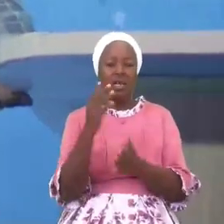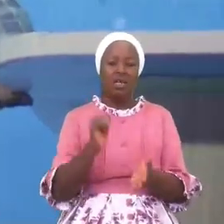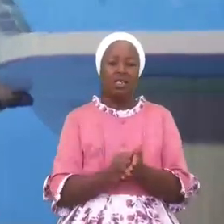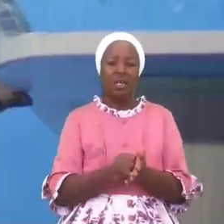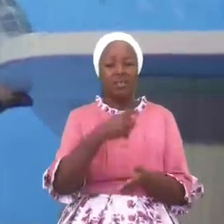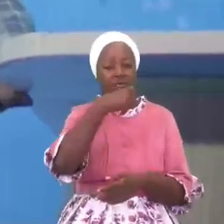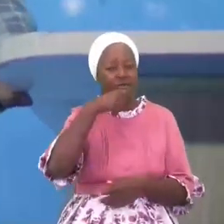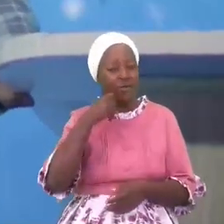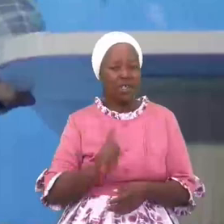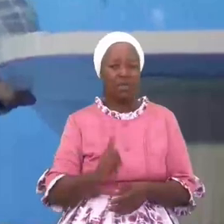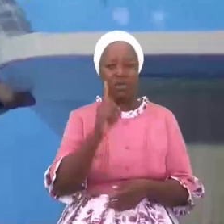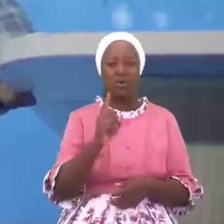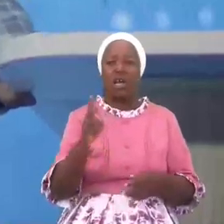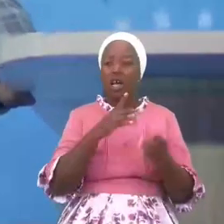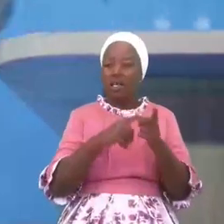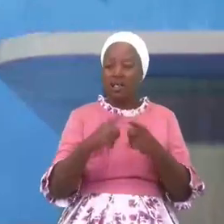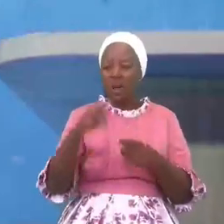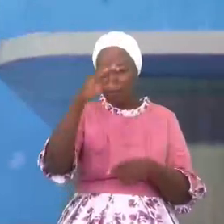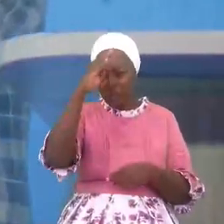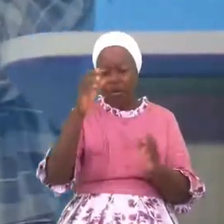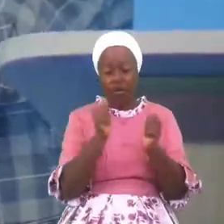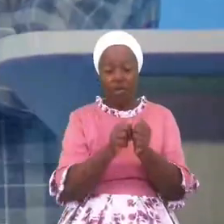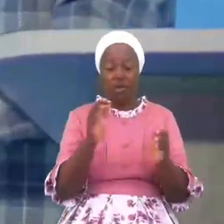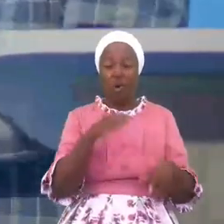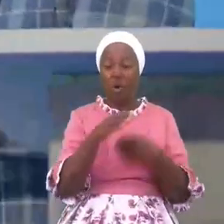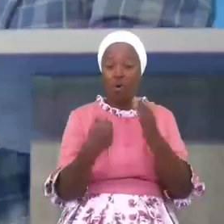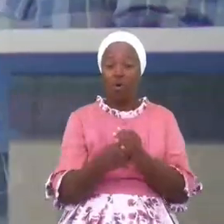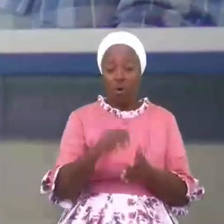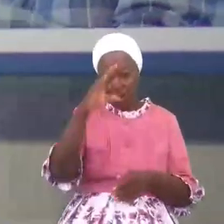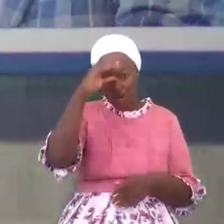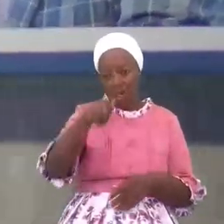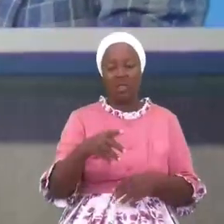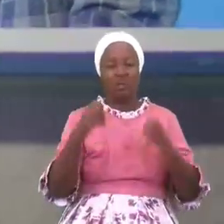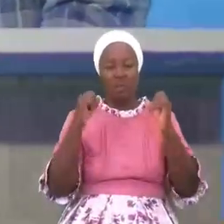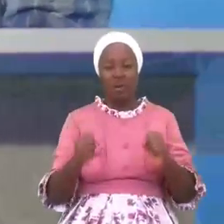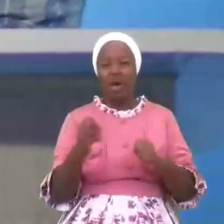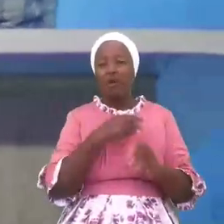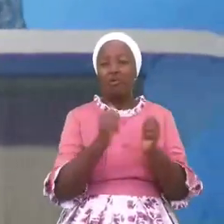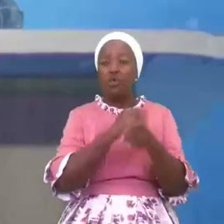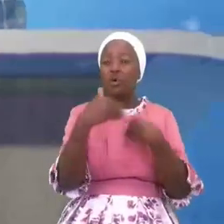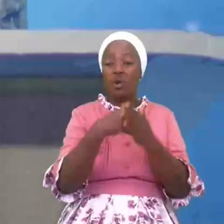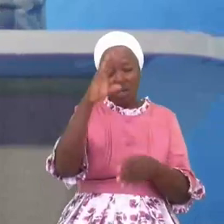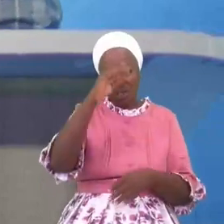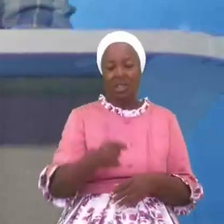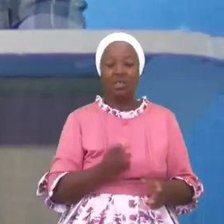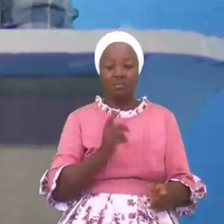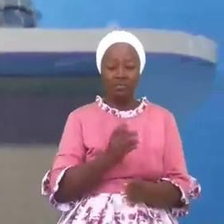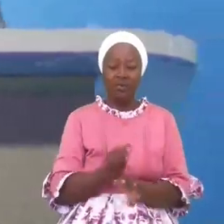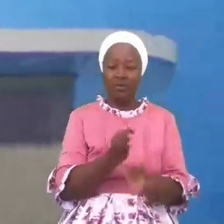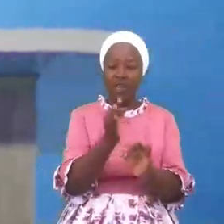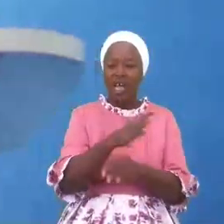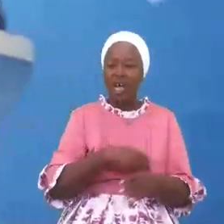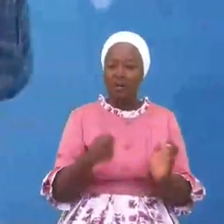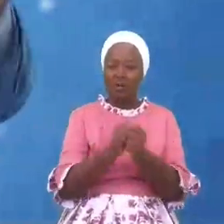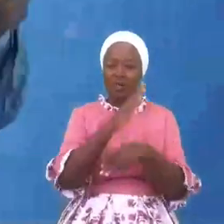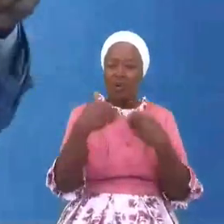dessèche. L'homme, avec tout son pouvoir, l'homme, avec toute son ingéniosité, l'homme, avec